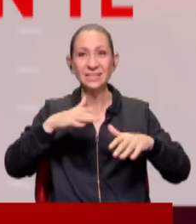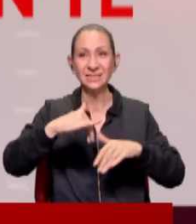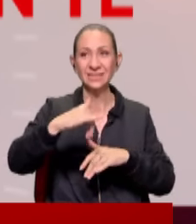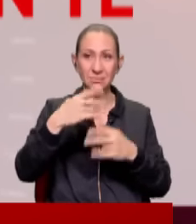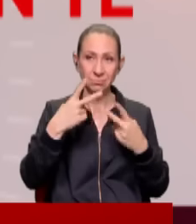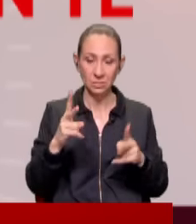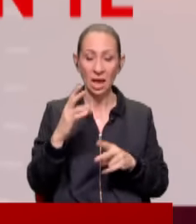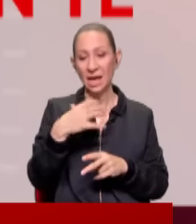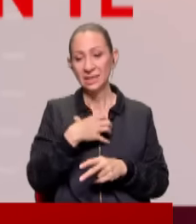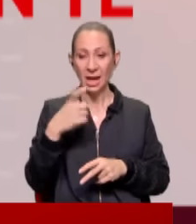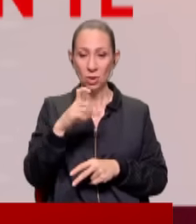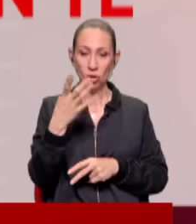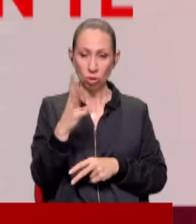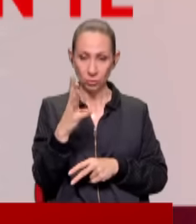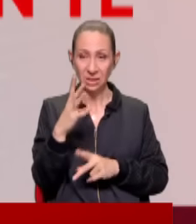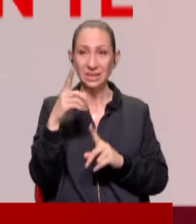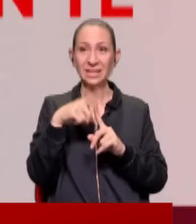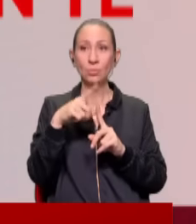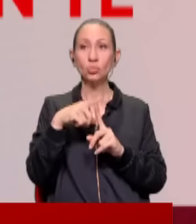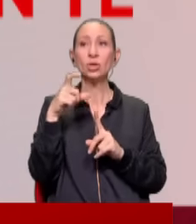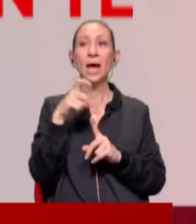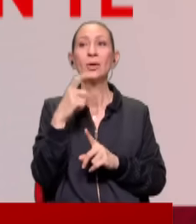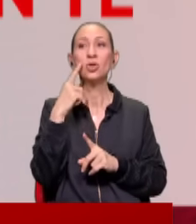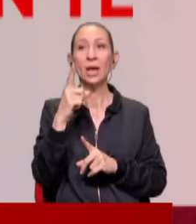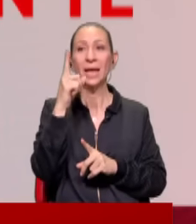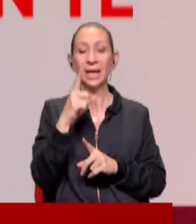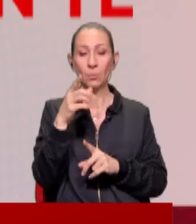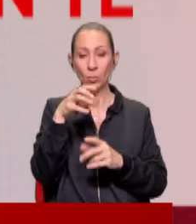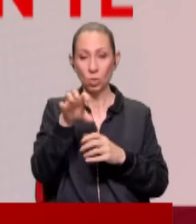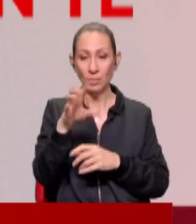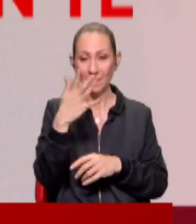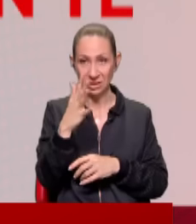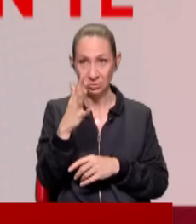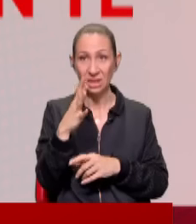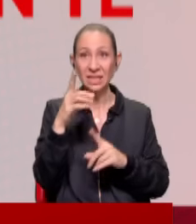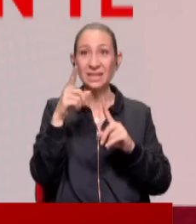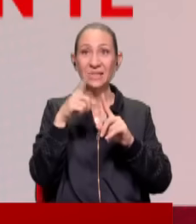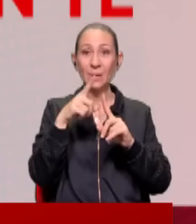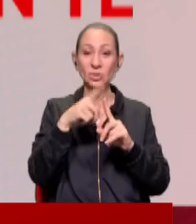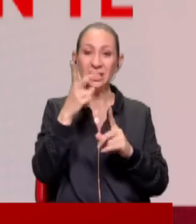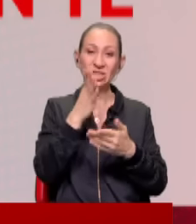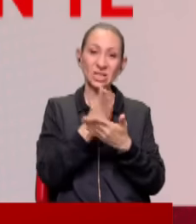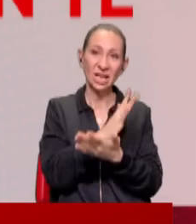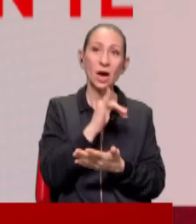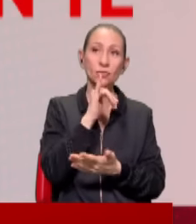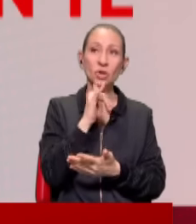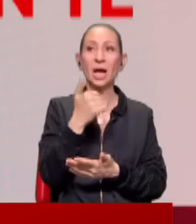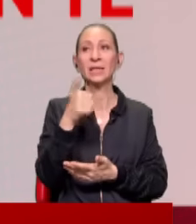Haziran ayında 4000 lira, Temmuz ayının İlk bölümünde 5000 lira, Temmuz'un ikinci yarısı